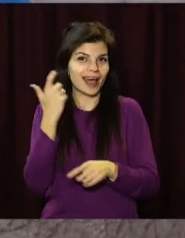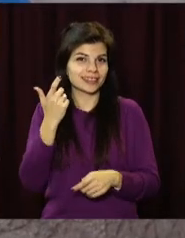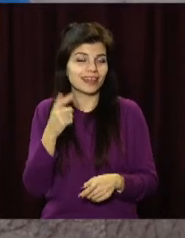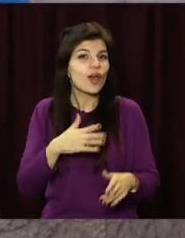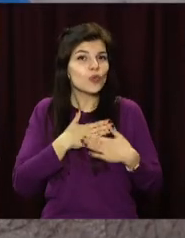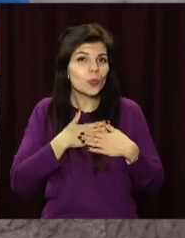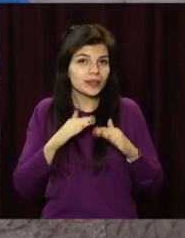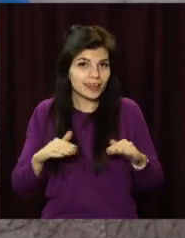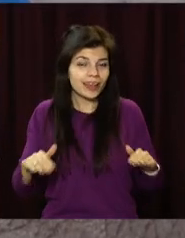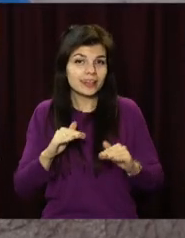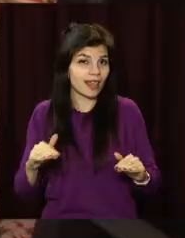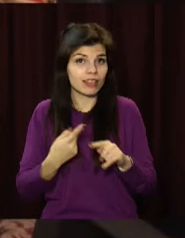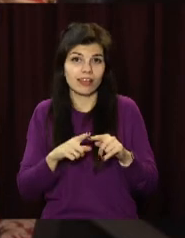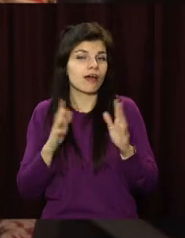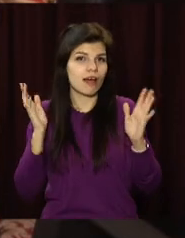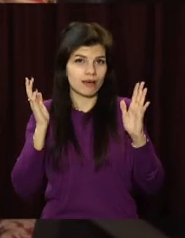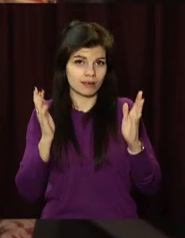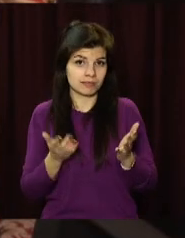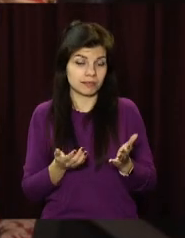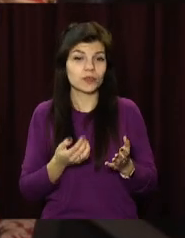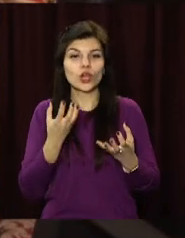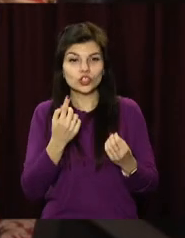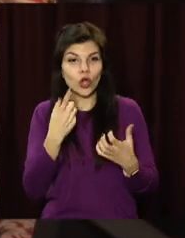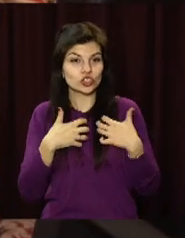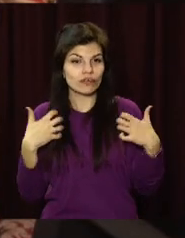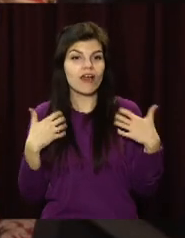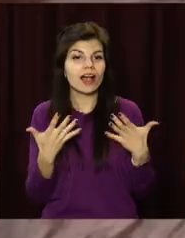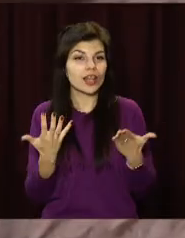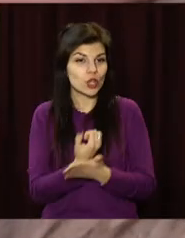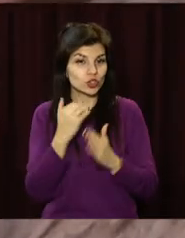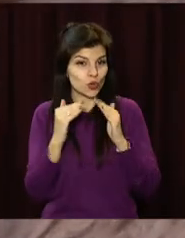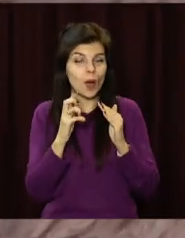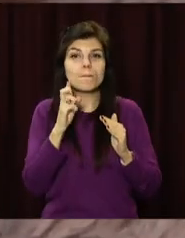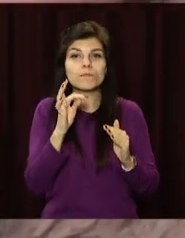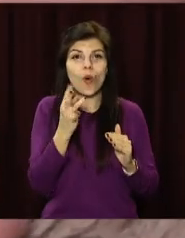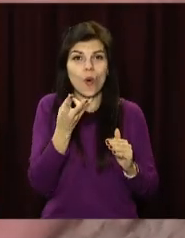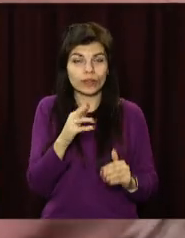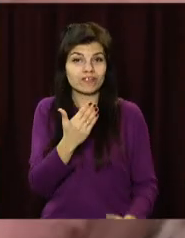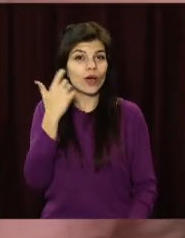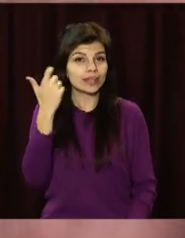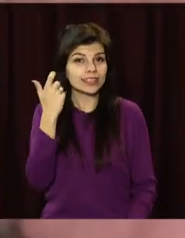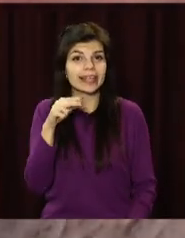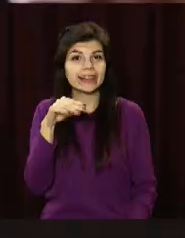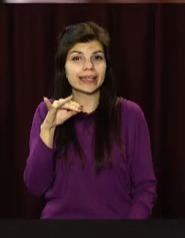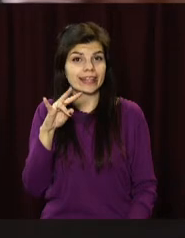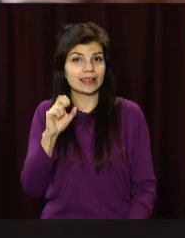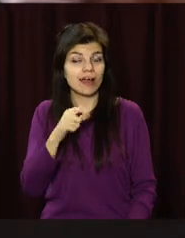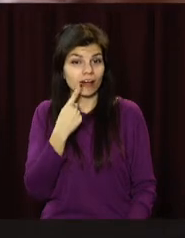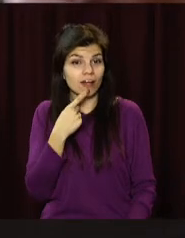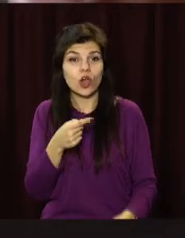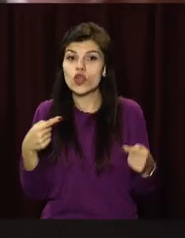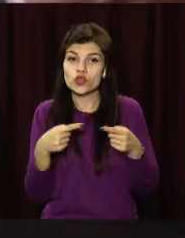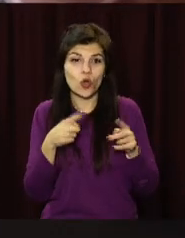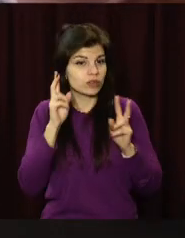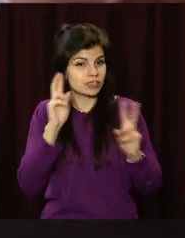любить діток, для нього дітки – це все. Ще один чотирилапий, який знайшов свій дім – Боня. Його нова господарка Діна каже, точно не